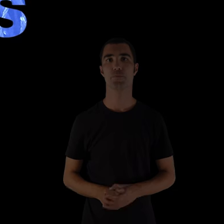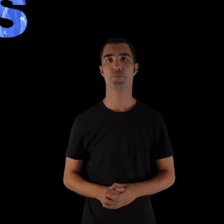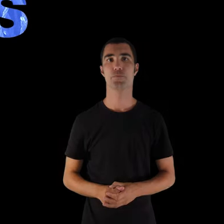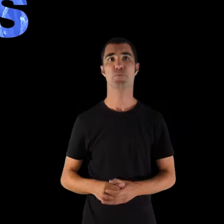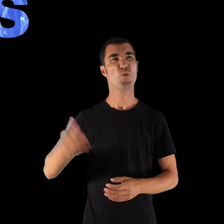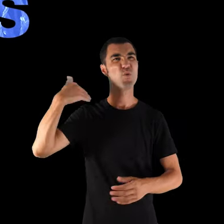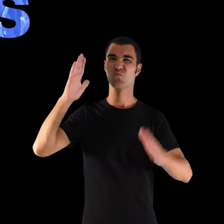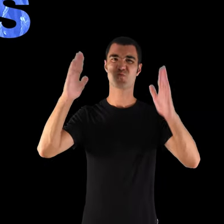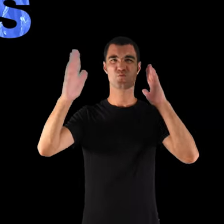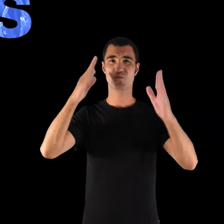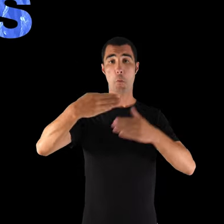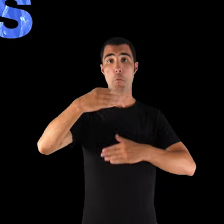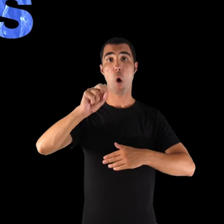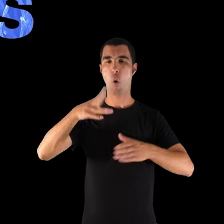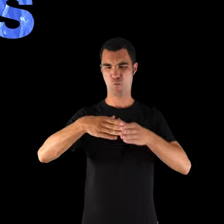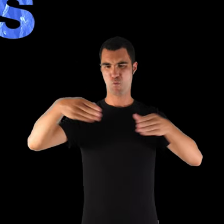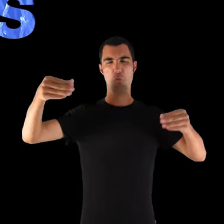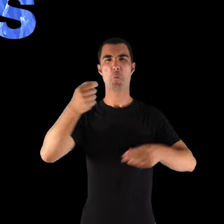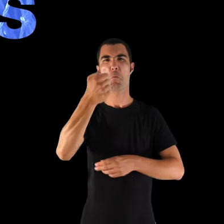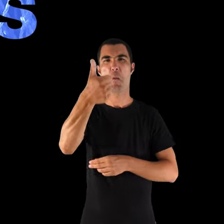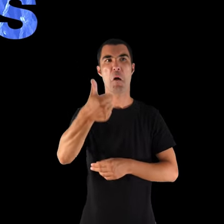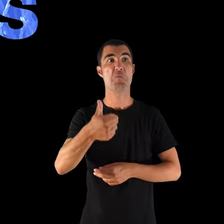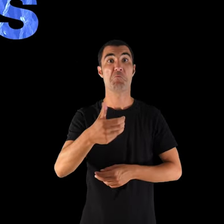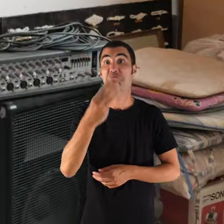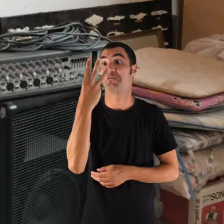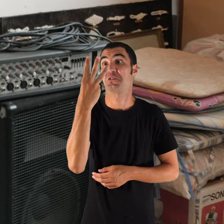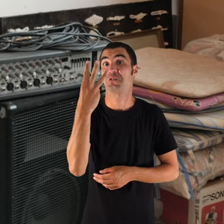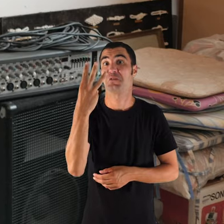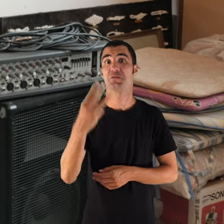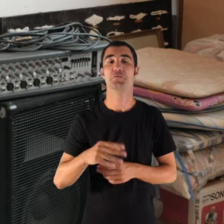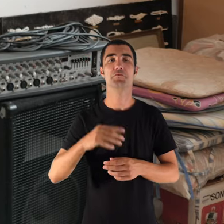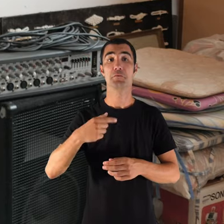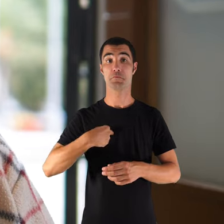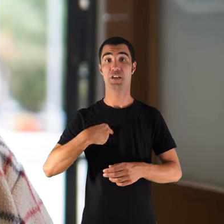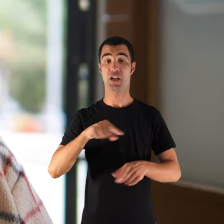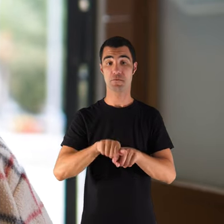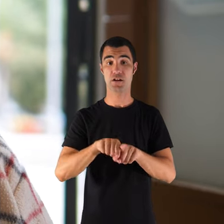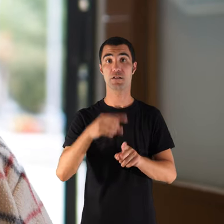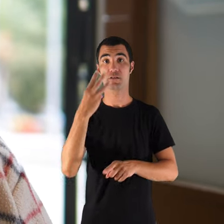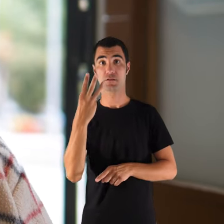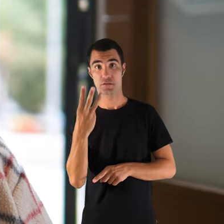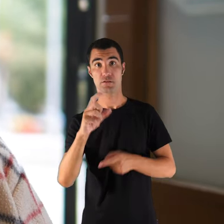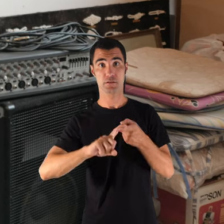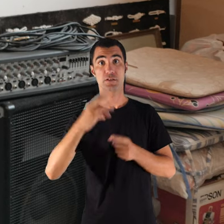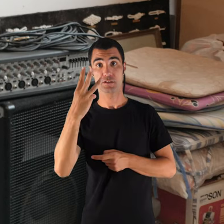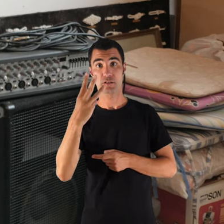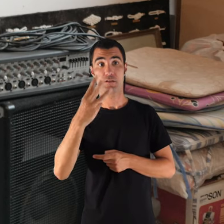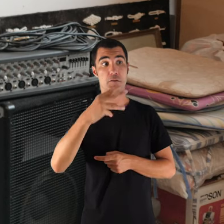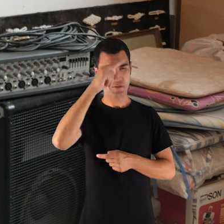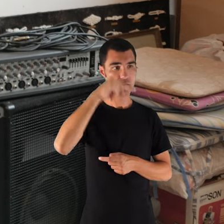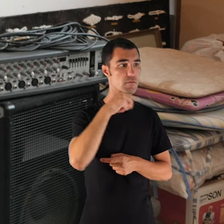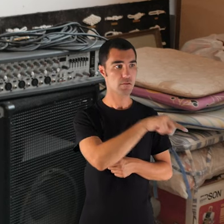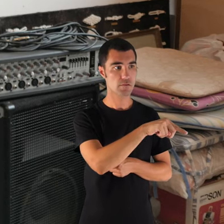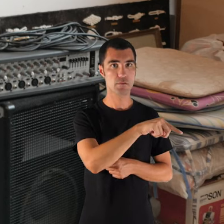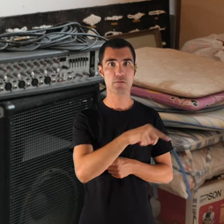Un temps hi havia molt poques de barca del bou en esport. Me pareix que n'hi havia tres. Els tres germans i jo, i bé mon pare, tu li vaig anar amb